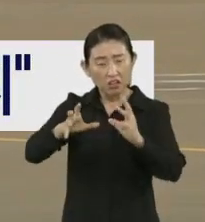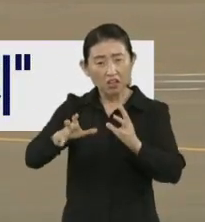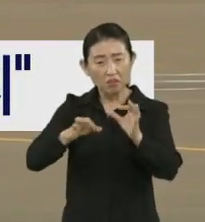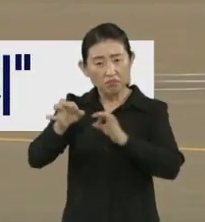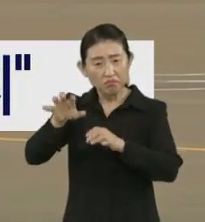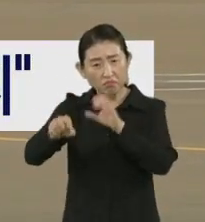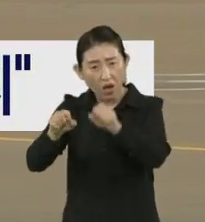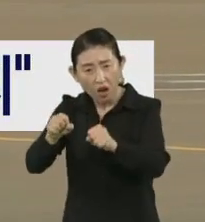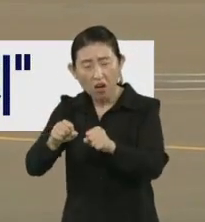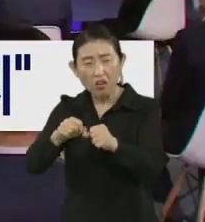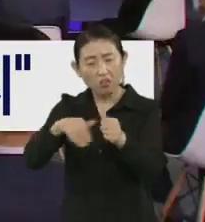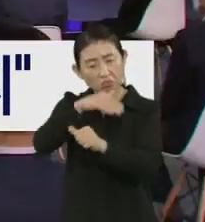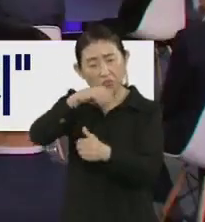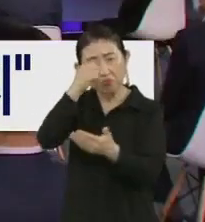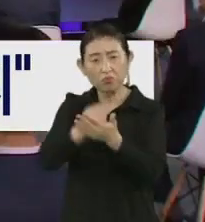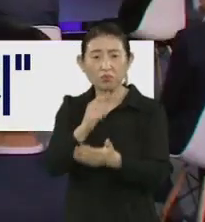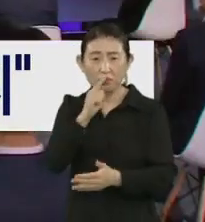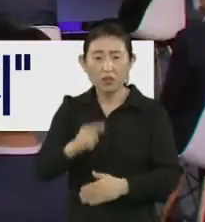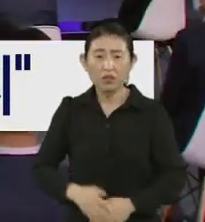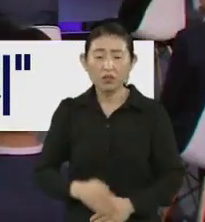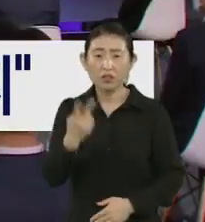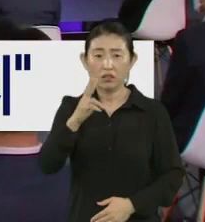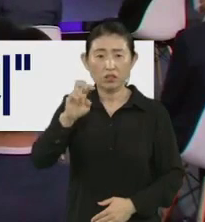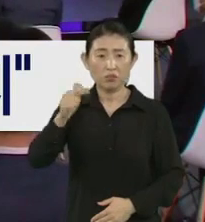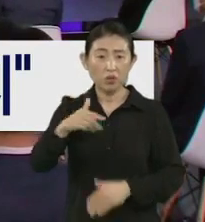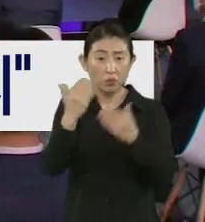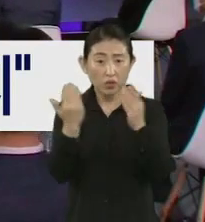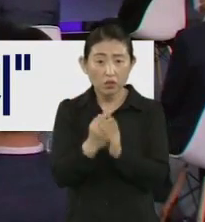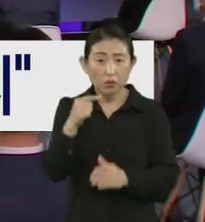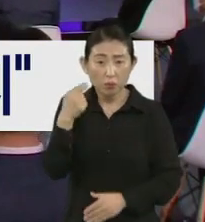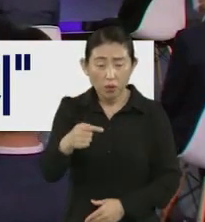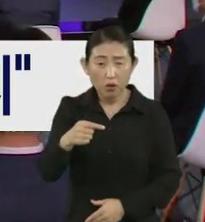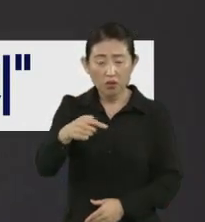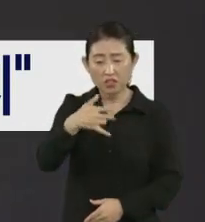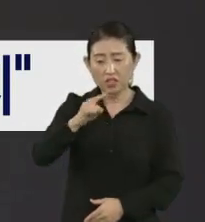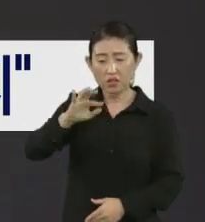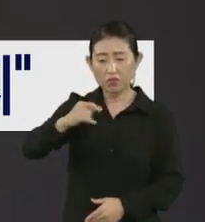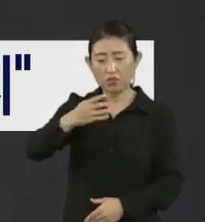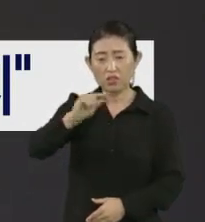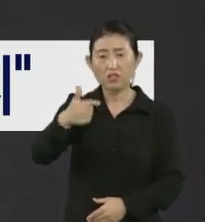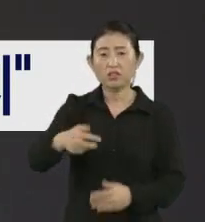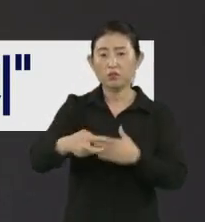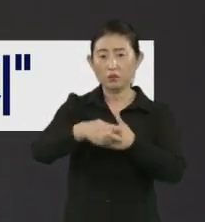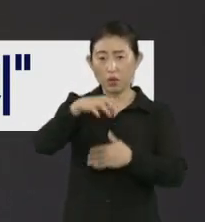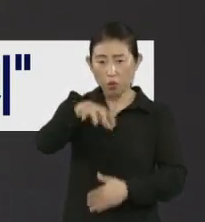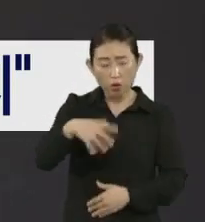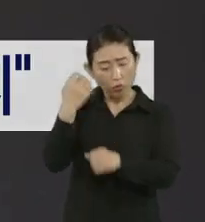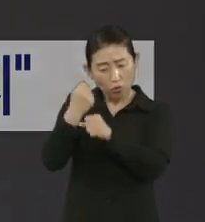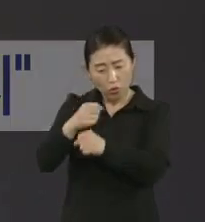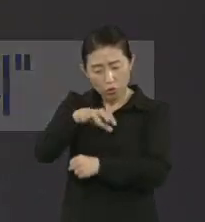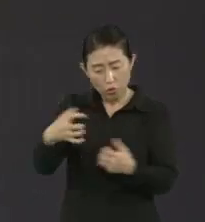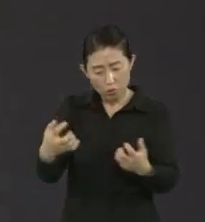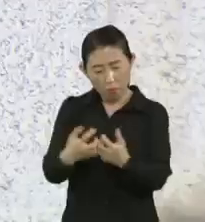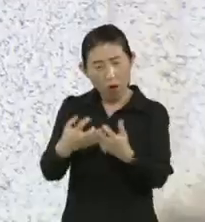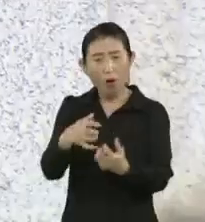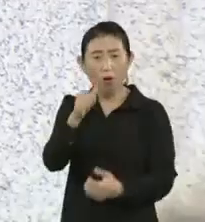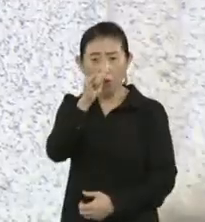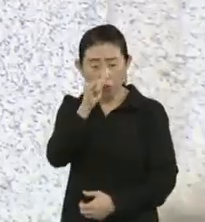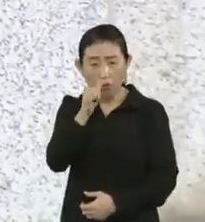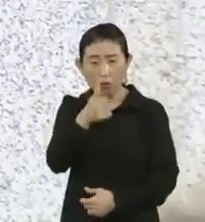지리적 장점을 들었습니다. 또 2026년 완공되는 송도 세브란스병원과 연구소 등이 집약되어